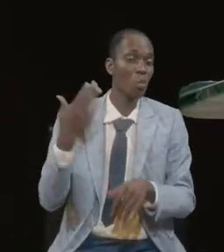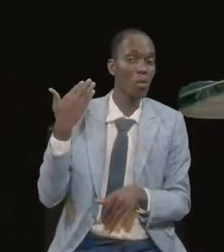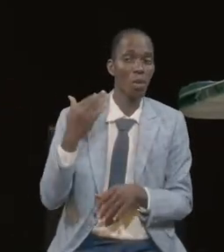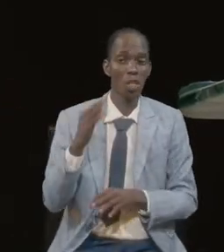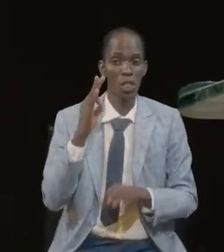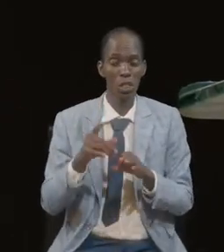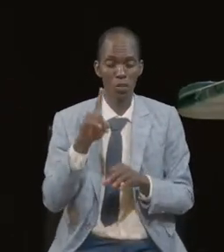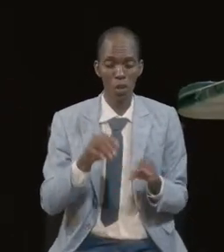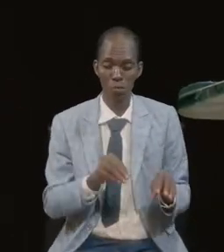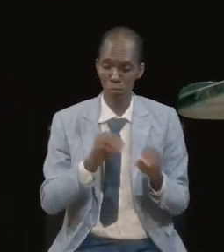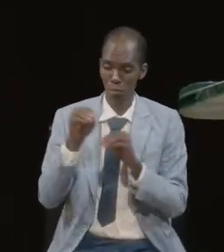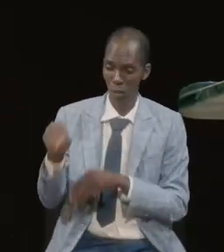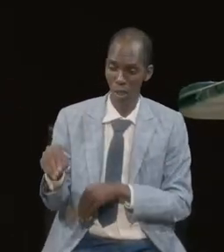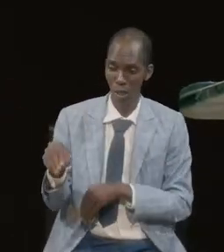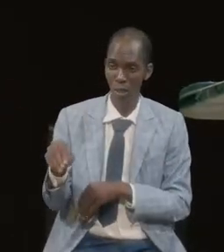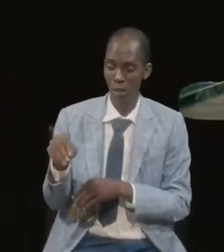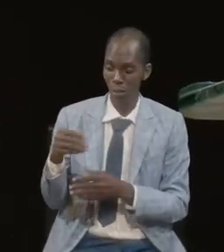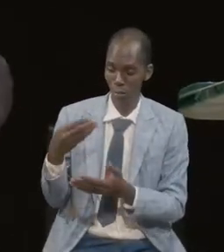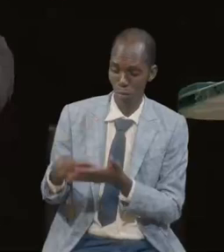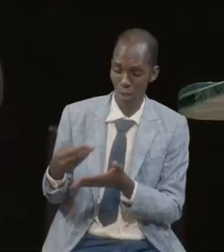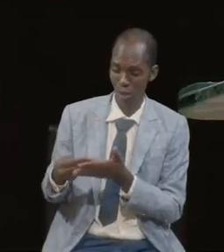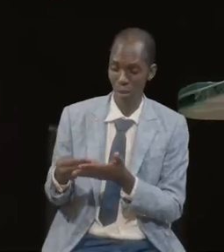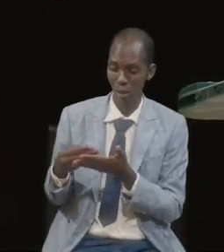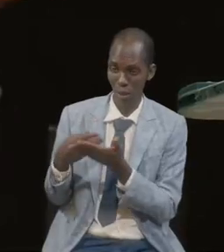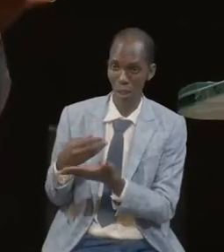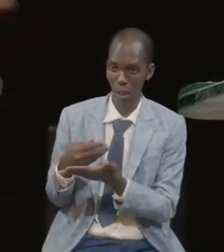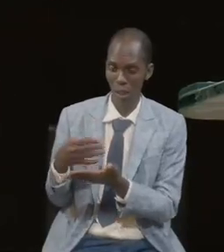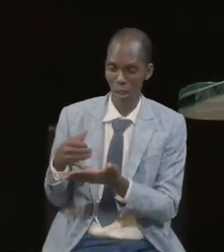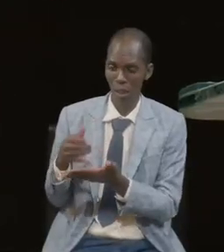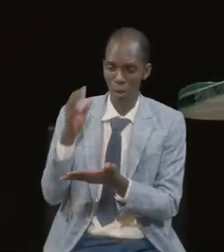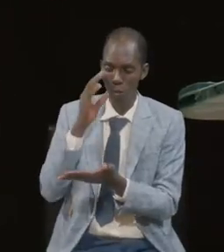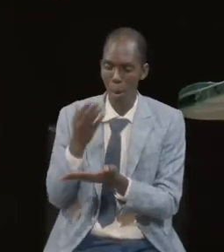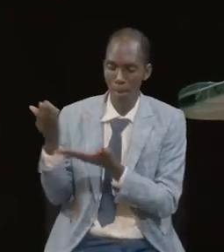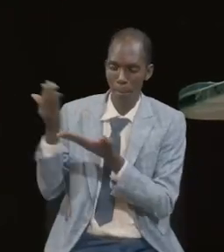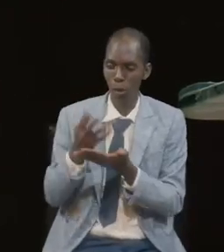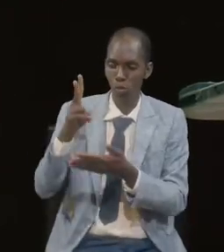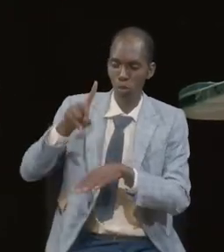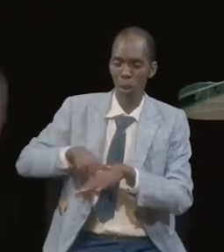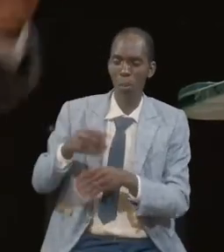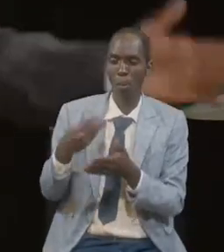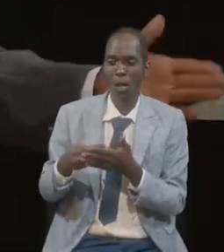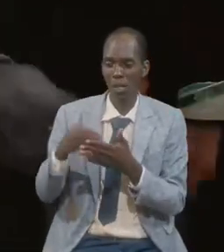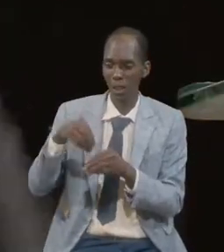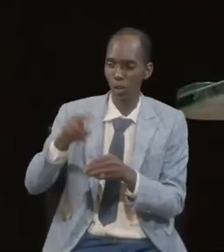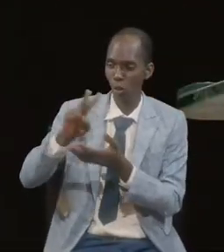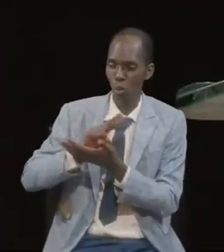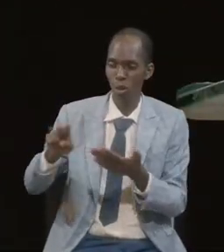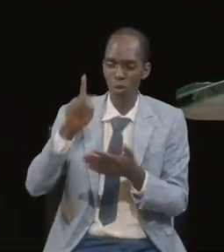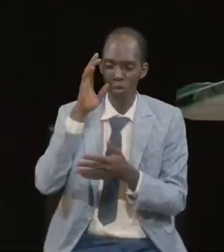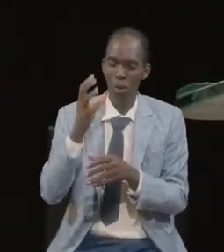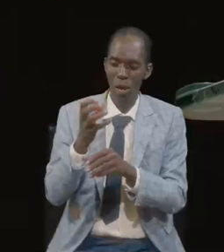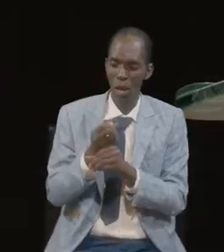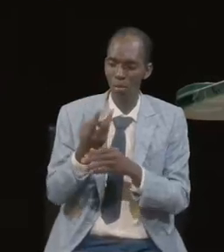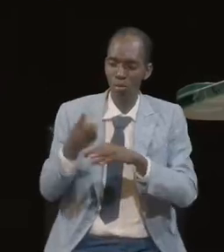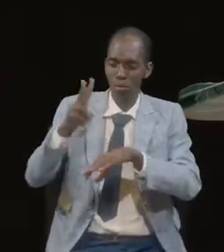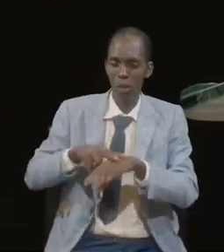si tu investis telle somme, cela va doubler. Ah, je te le dis, hein, en 2 semaines, tu